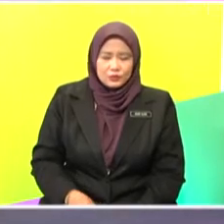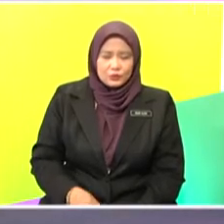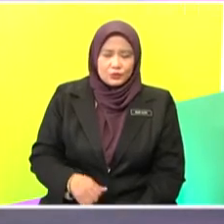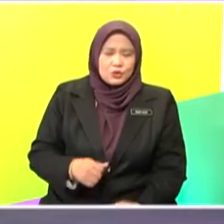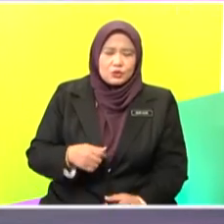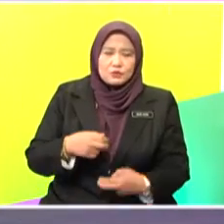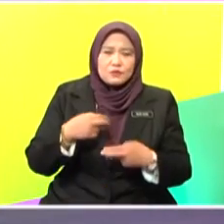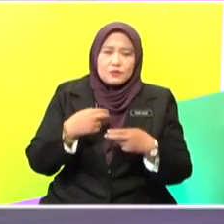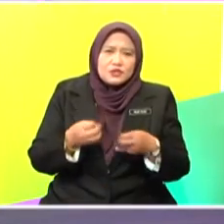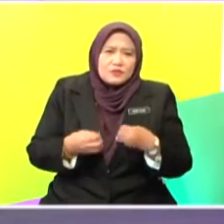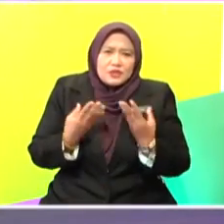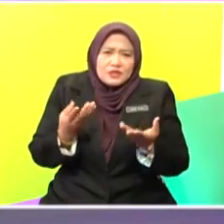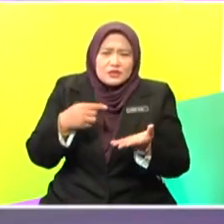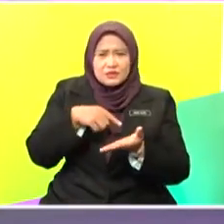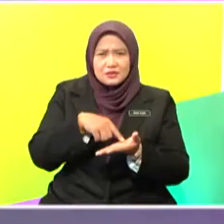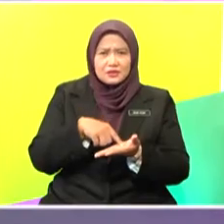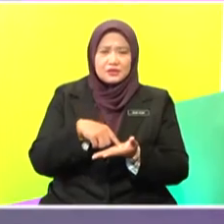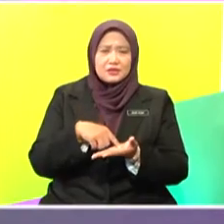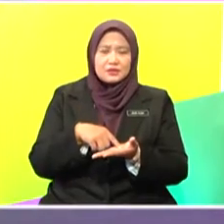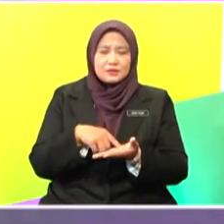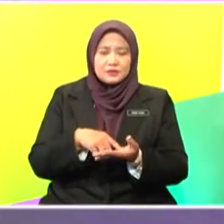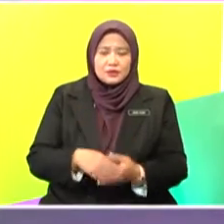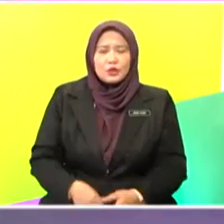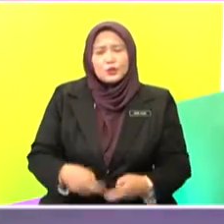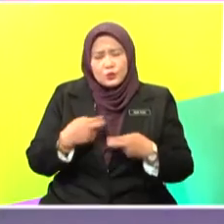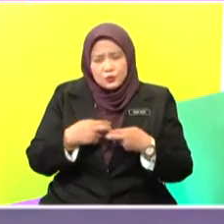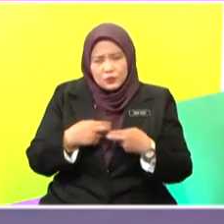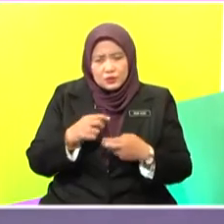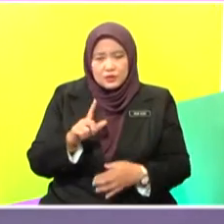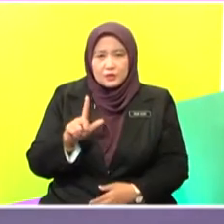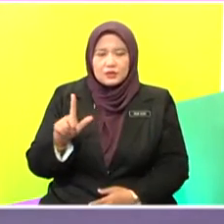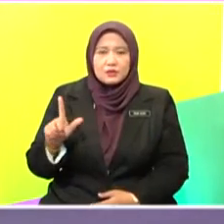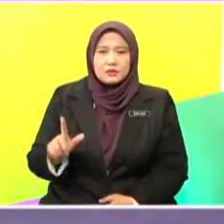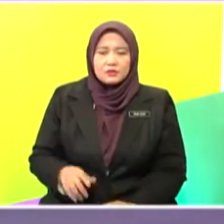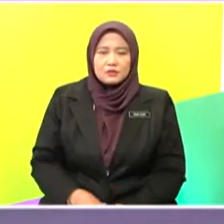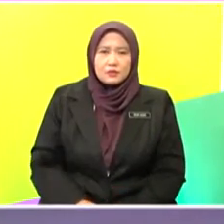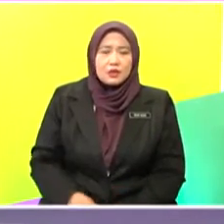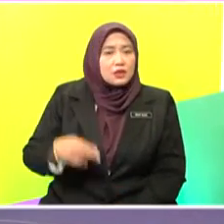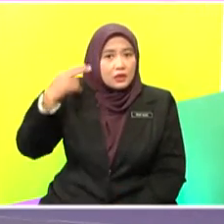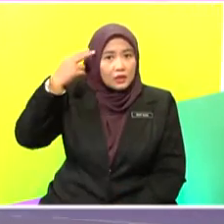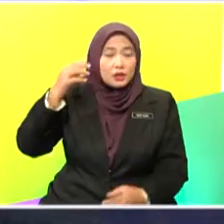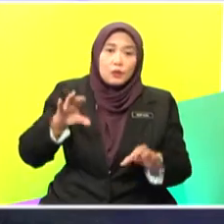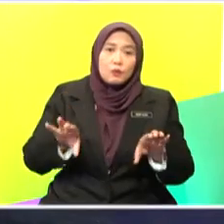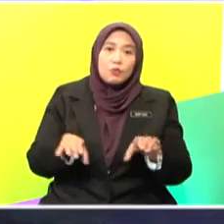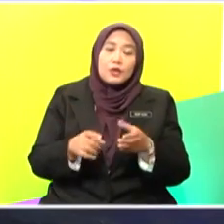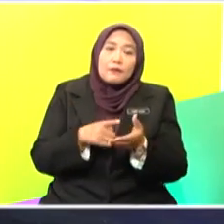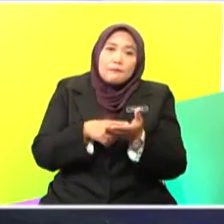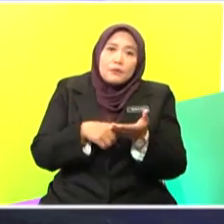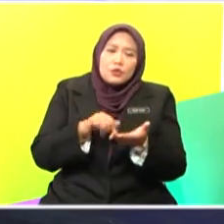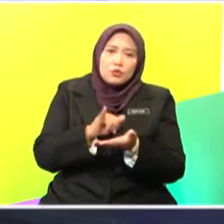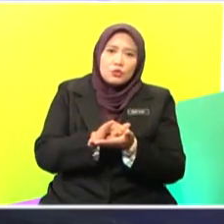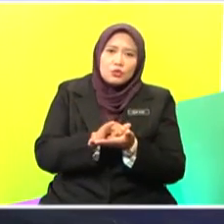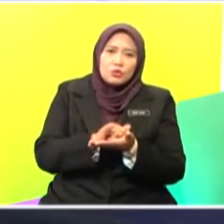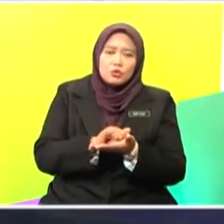Aduh, macam mana ni? Hei, susahlah. Mana nak tulis ni? Apa tu? Hakim tulis